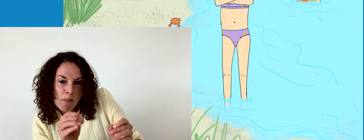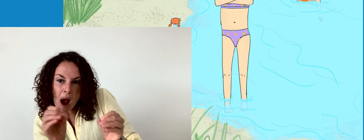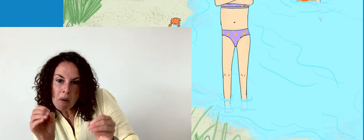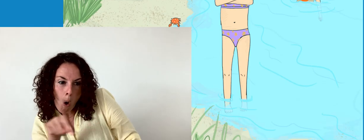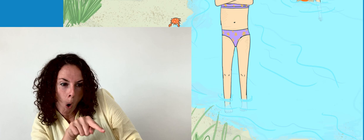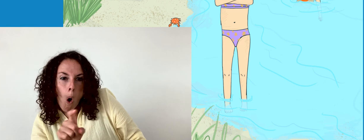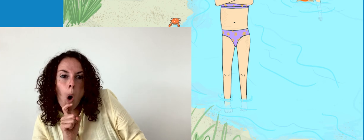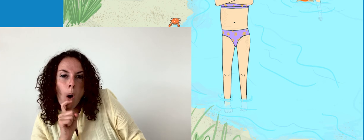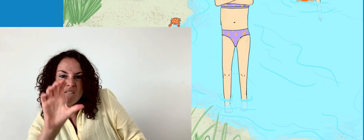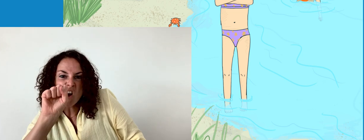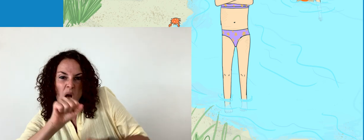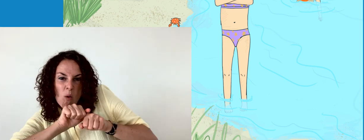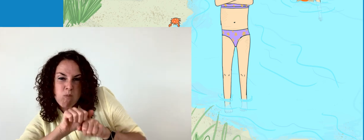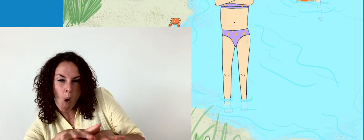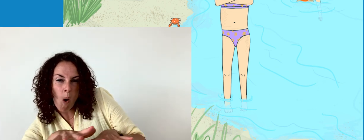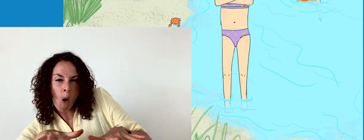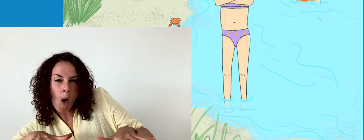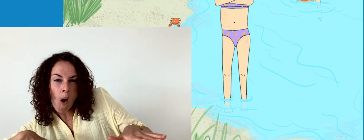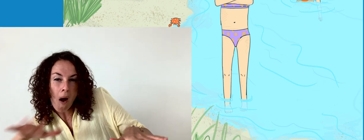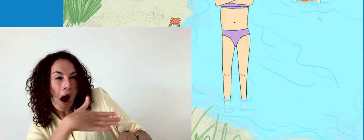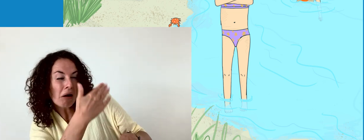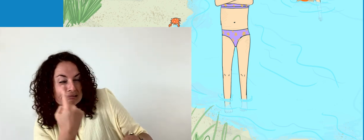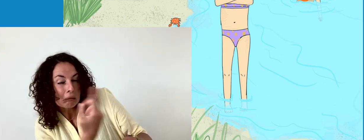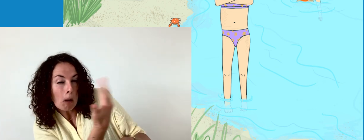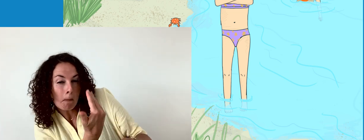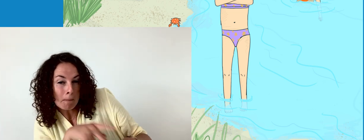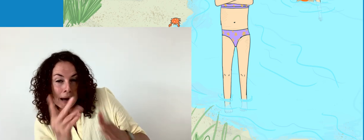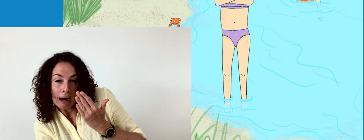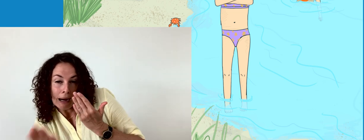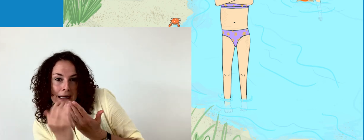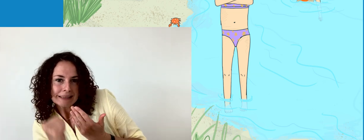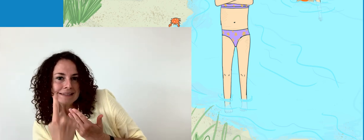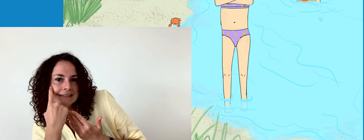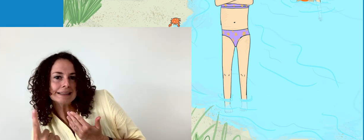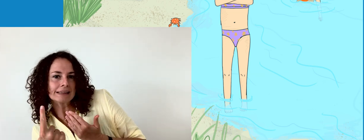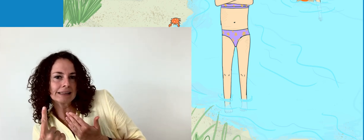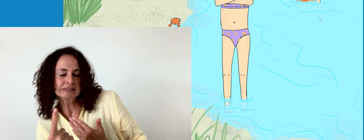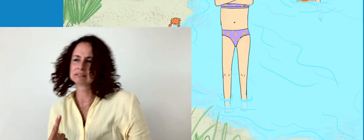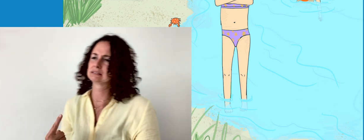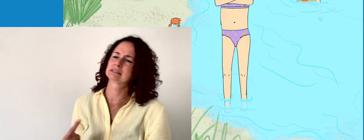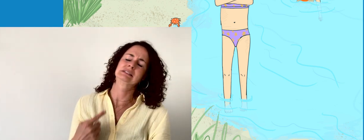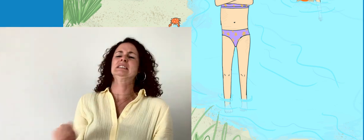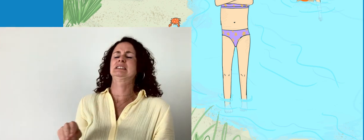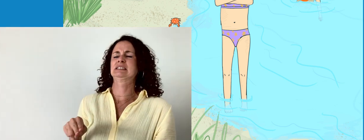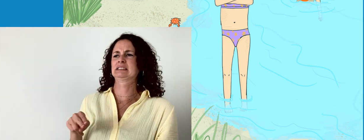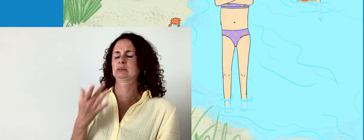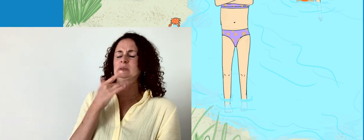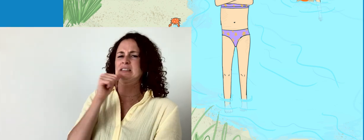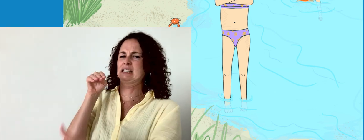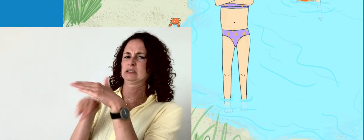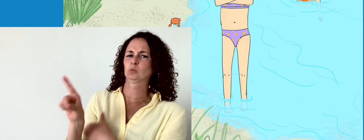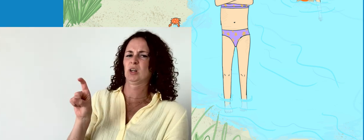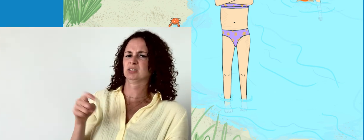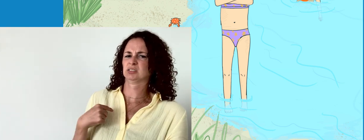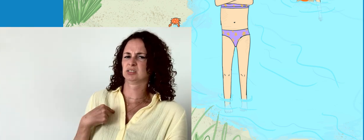Ode, kijk, er zijn er zoveel Kom eens tot hier Dan kan je ze beter zien Nee, ik wil niet in